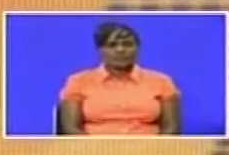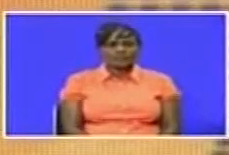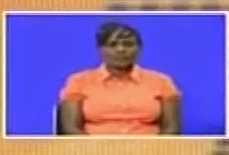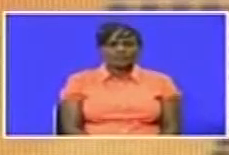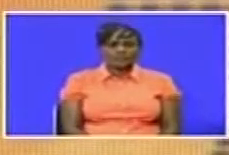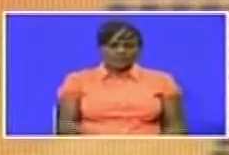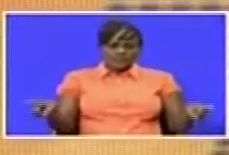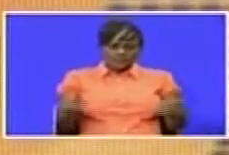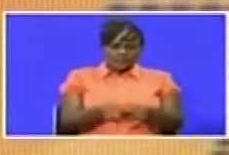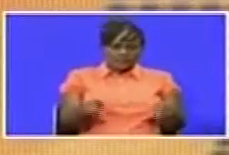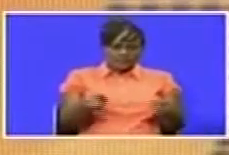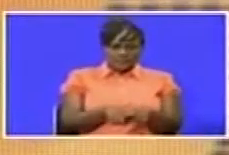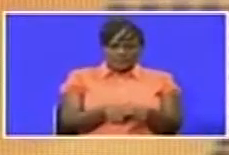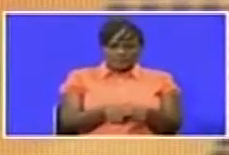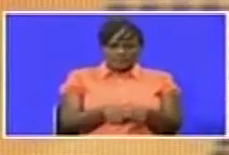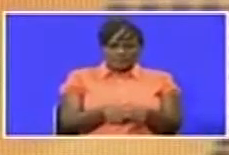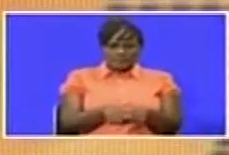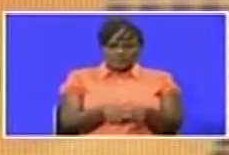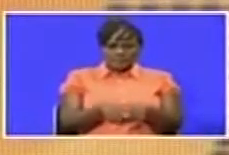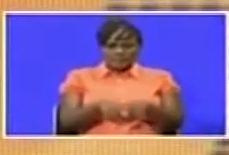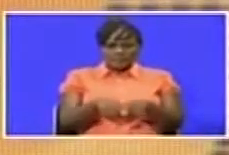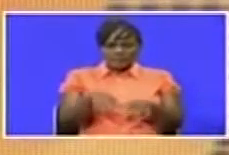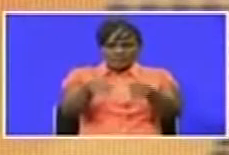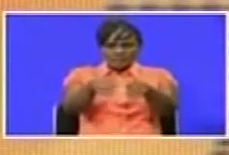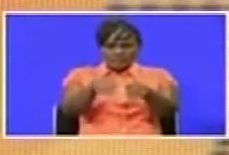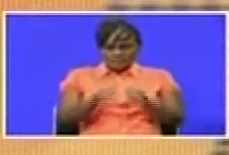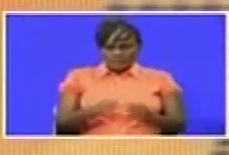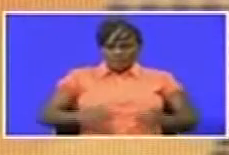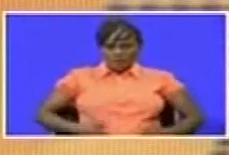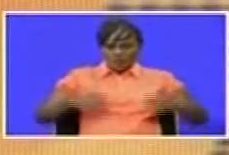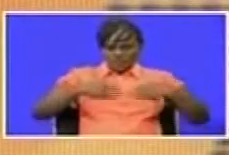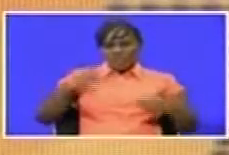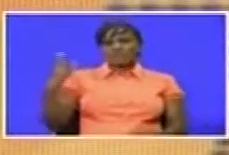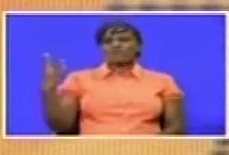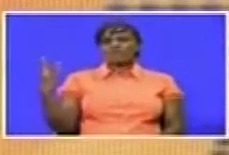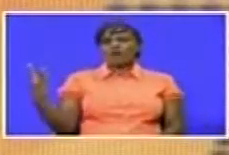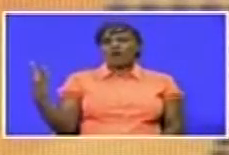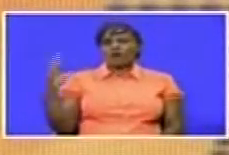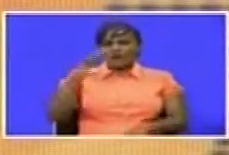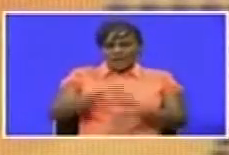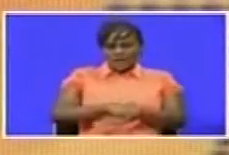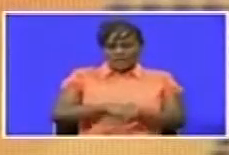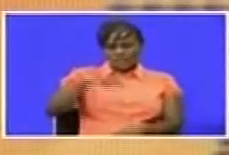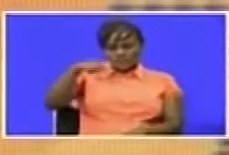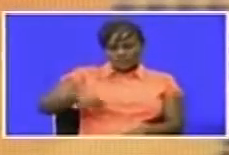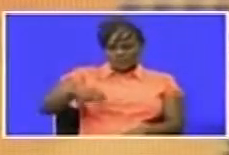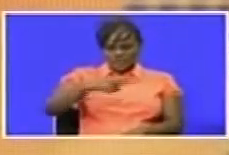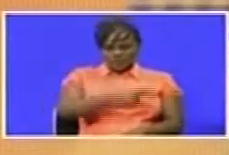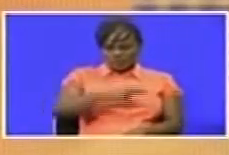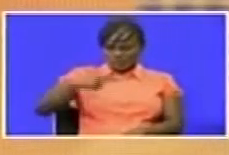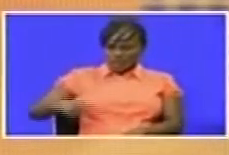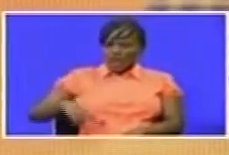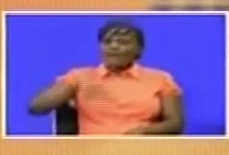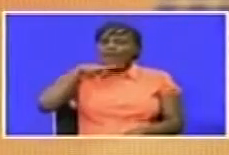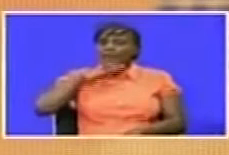Na tukisalia katika masala hayo ya tanzia, mili mingine minne imepatikana leo eneo la mkasa wa Huruma na kufikisha